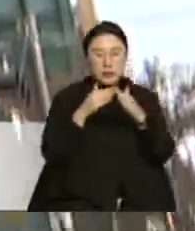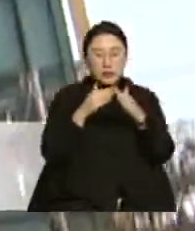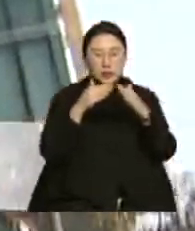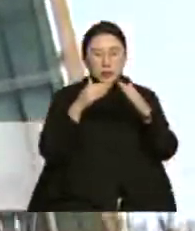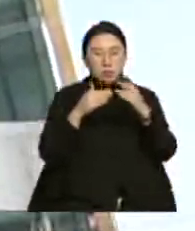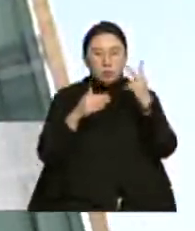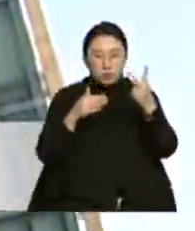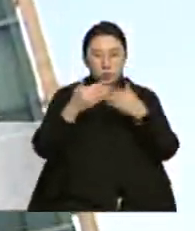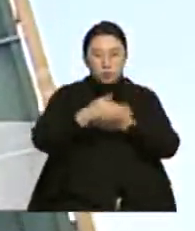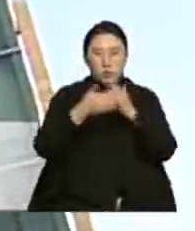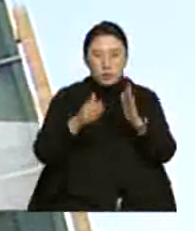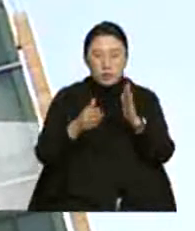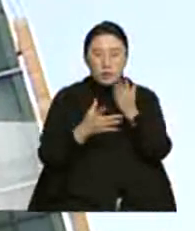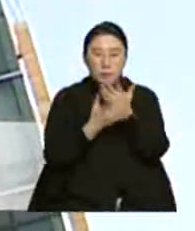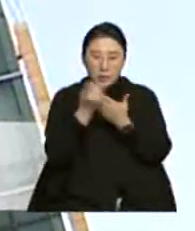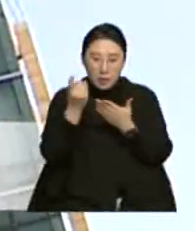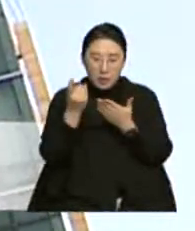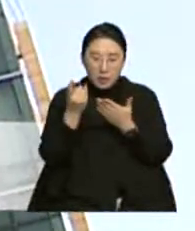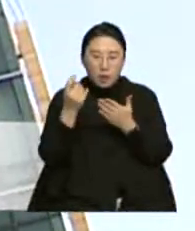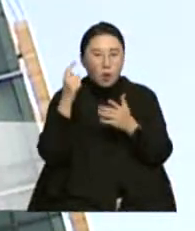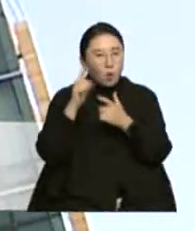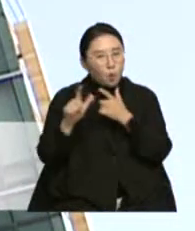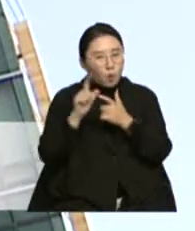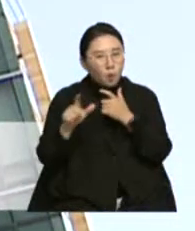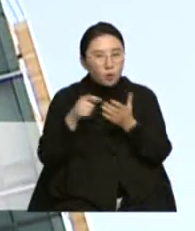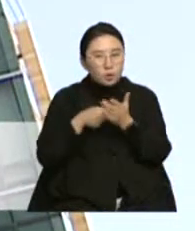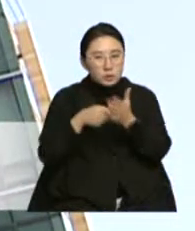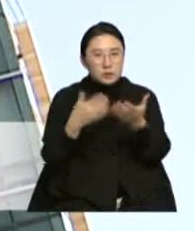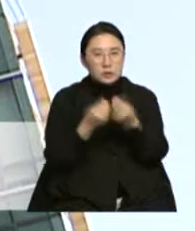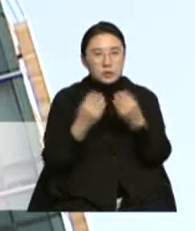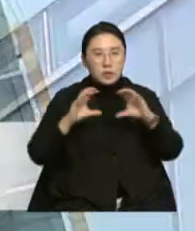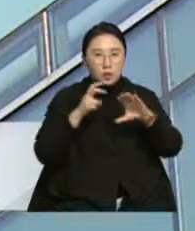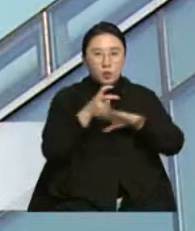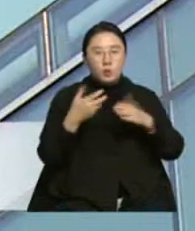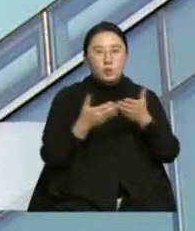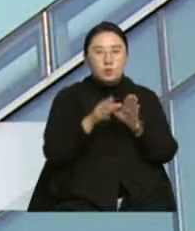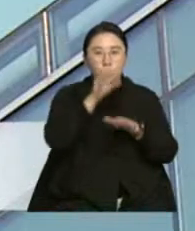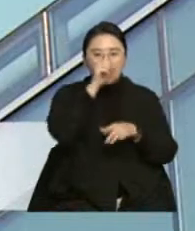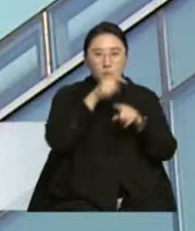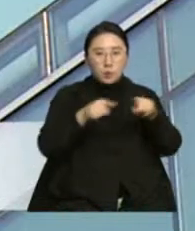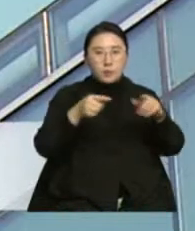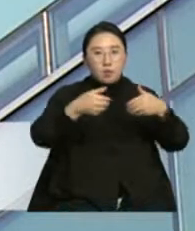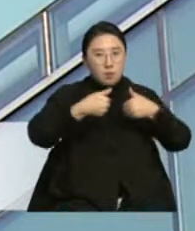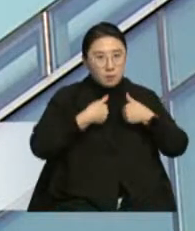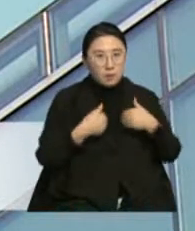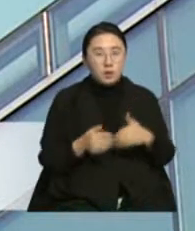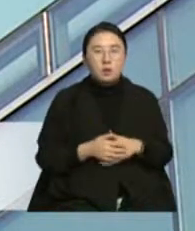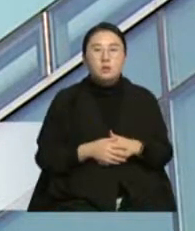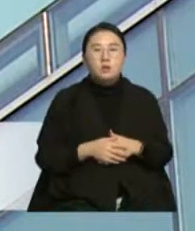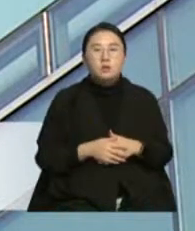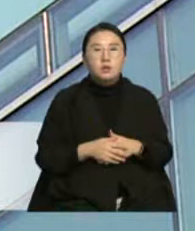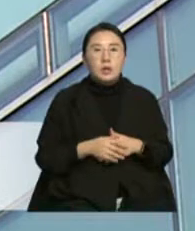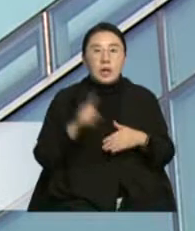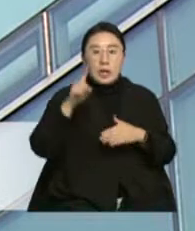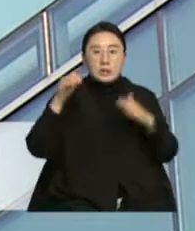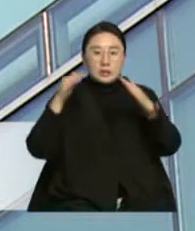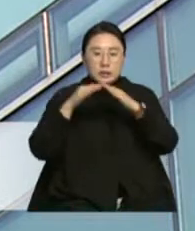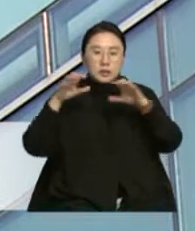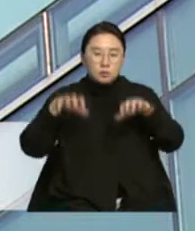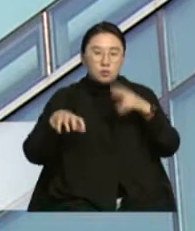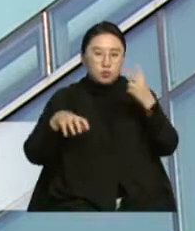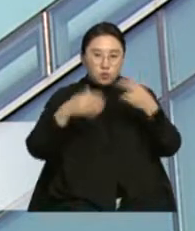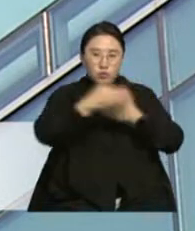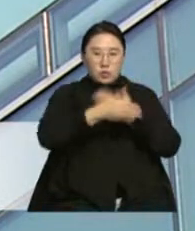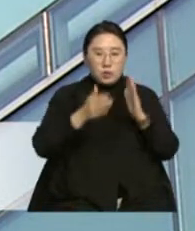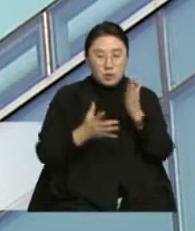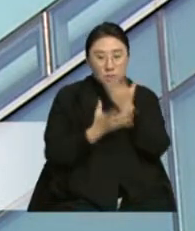개동 반세기 만에 하나로라는 고층 민원 처리 사례를 발표해 국토부로부터 높은 평가를 받았다고 밝혔습니다. 한 지붕 두 개동